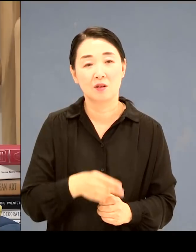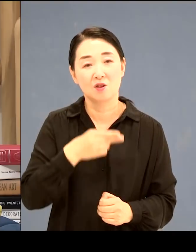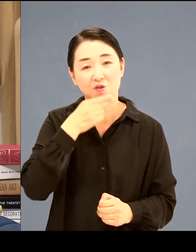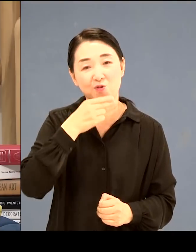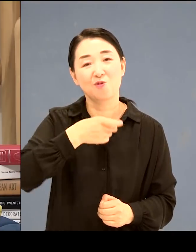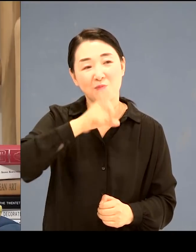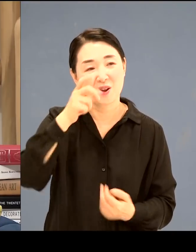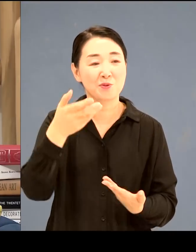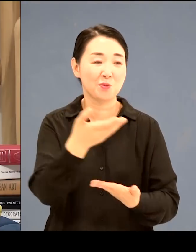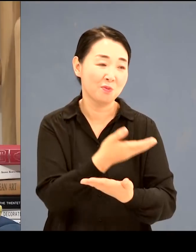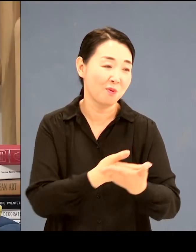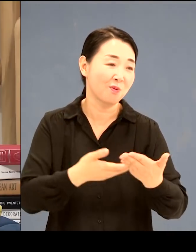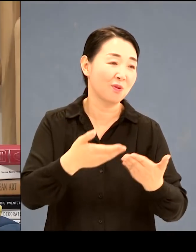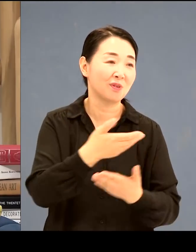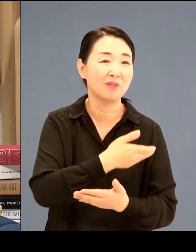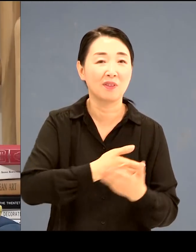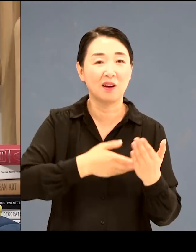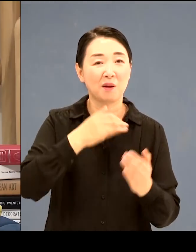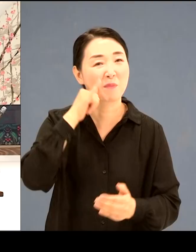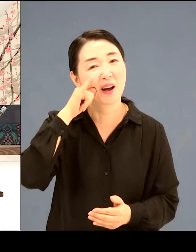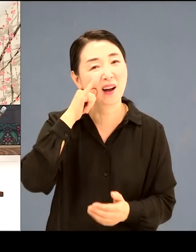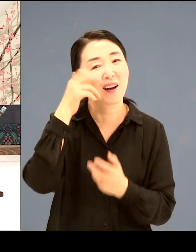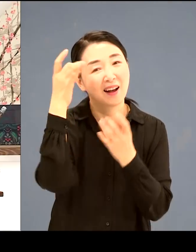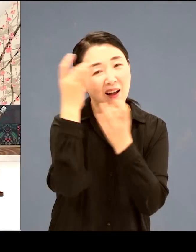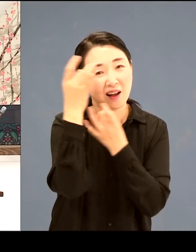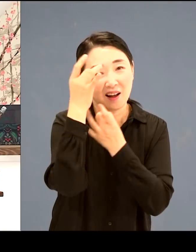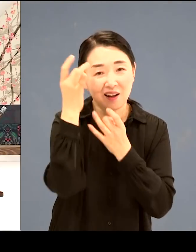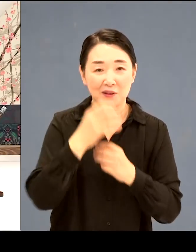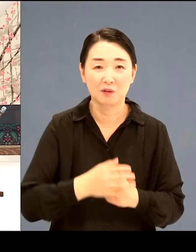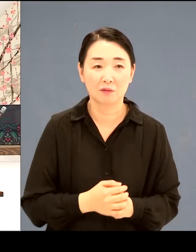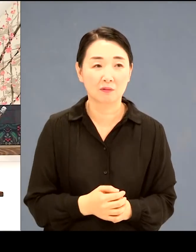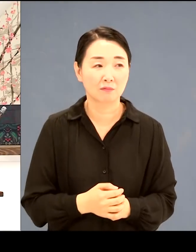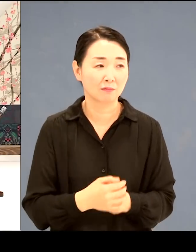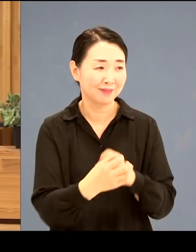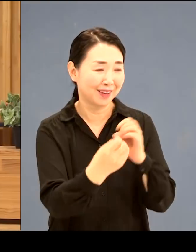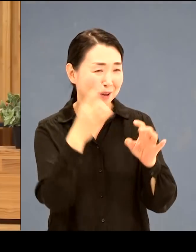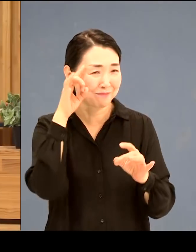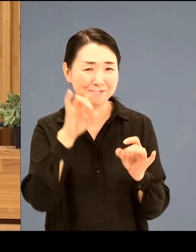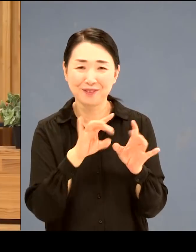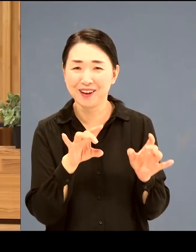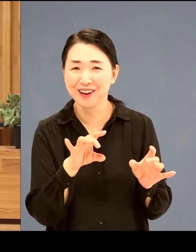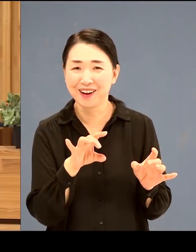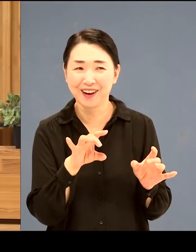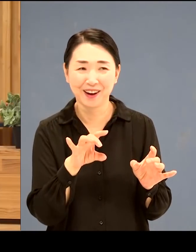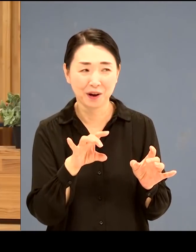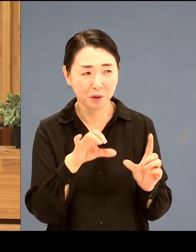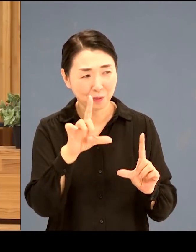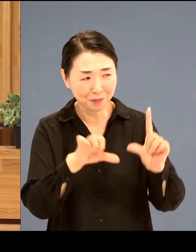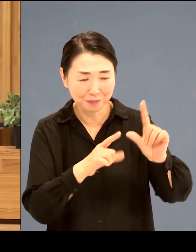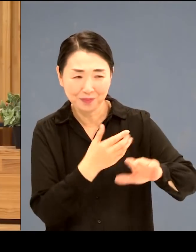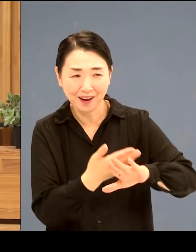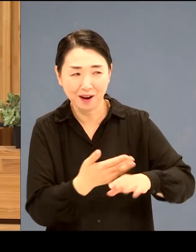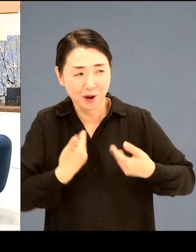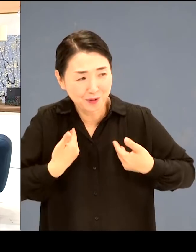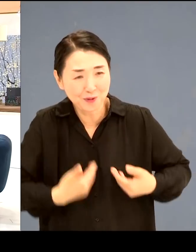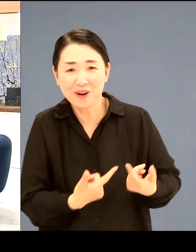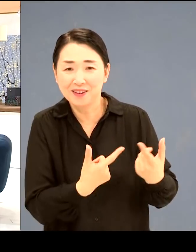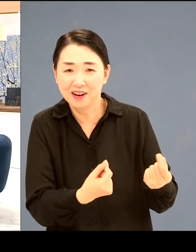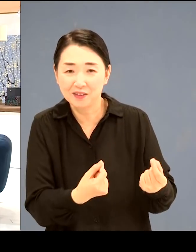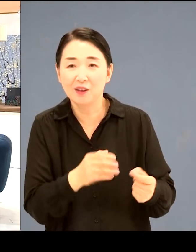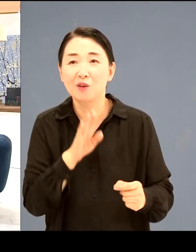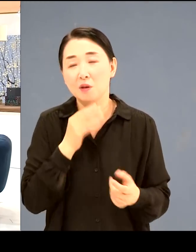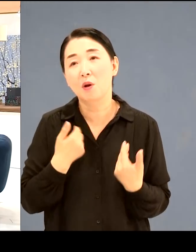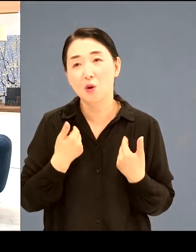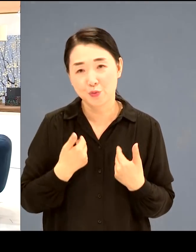뭐 그런 것들에 빠져가지고 진짜 의외의 대답이네요. 네, 전혀 그런 되게 거랑 안 그러실 것 차분하시게. 네, 그러실 것 같지 않아요.